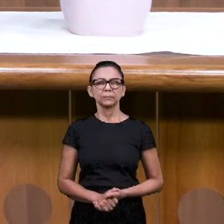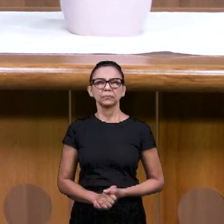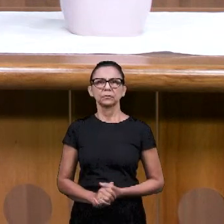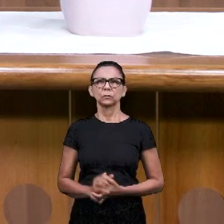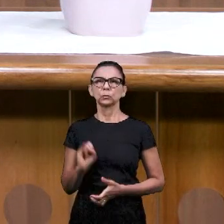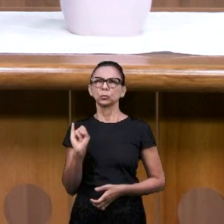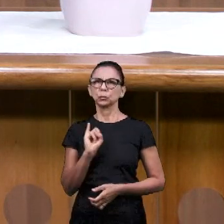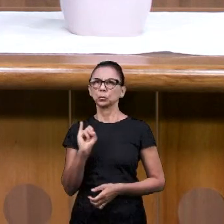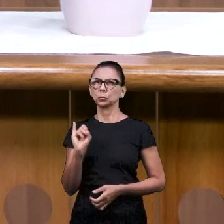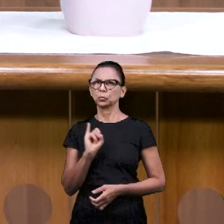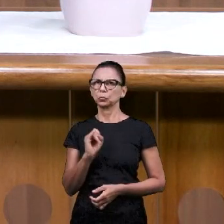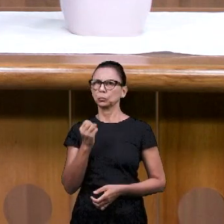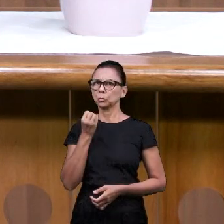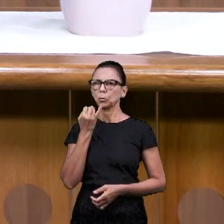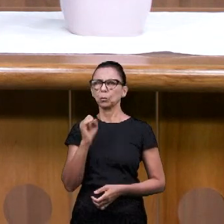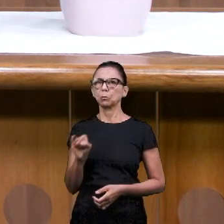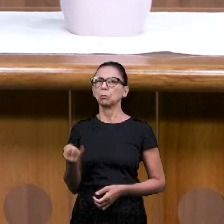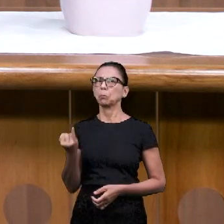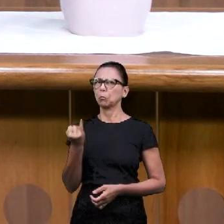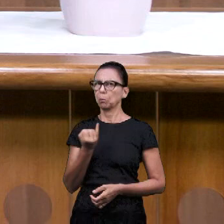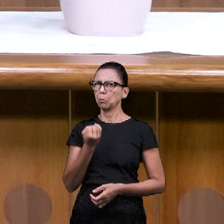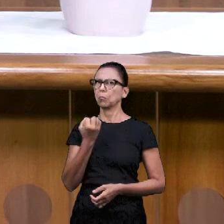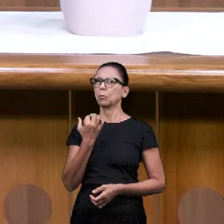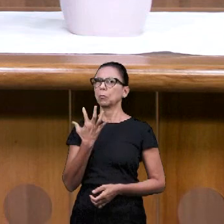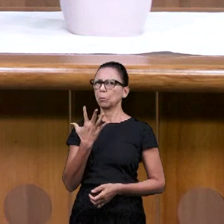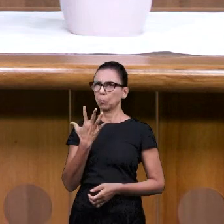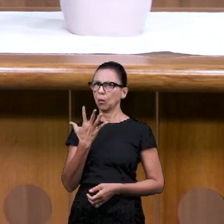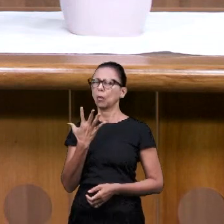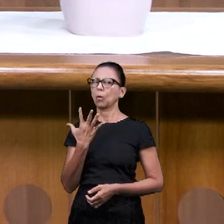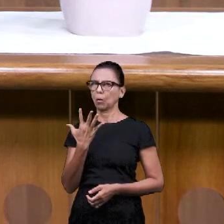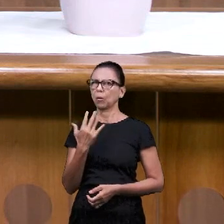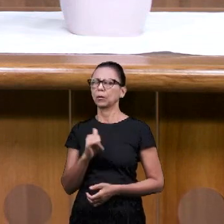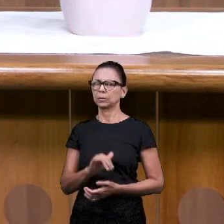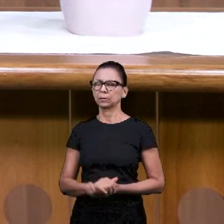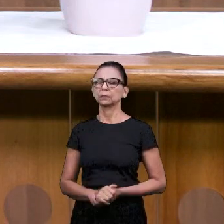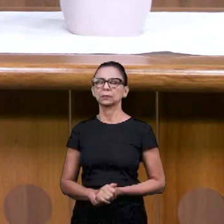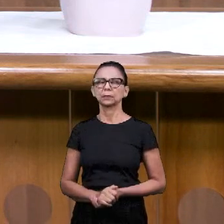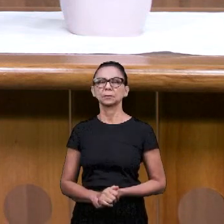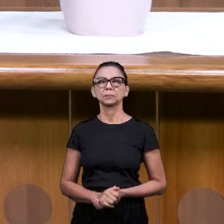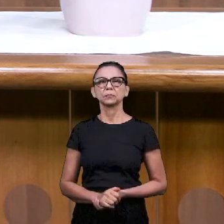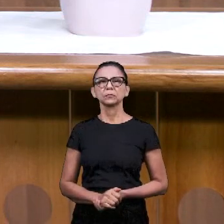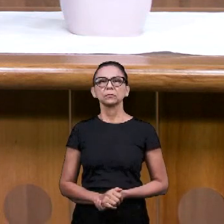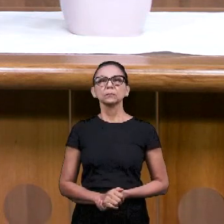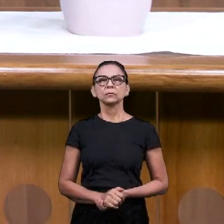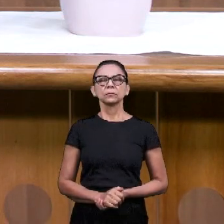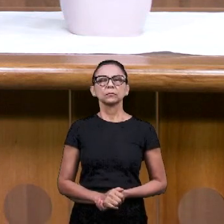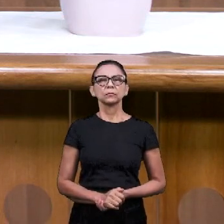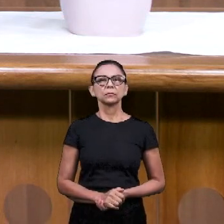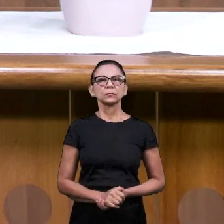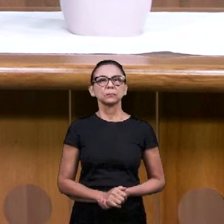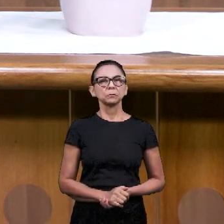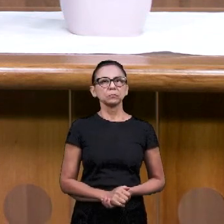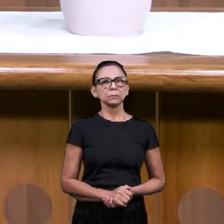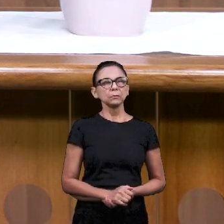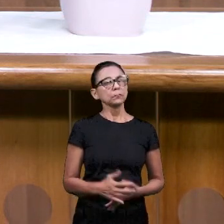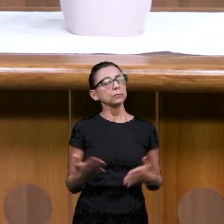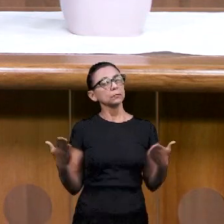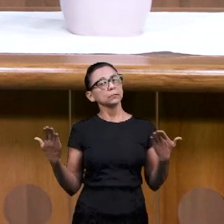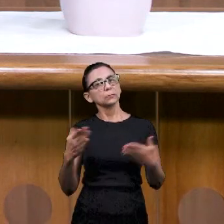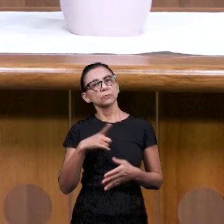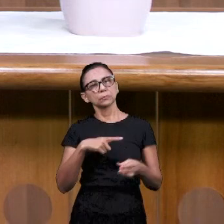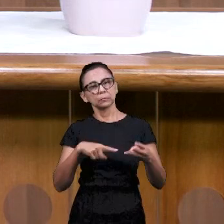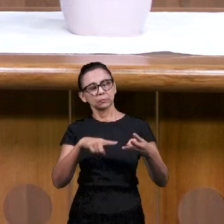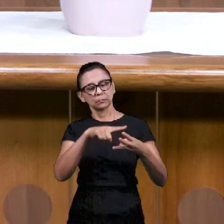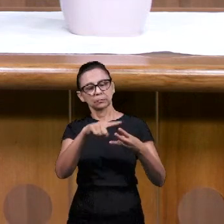très profitable pour l'Église dans cette dernière école biblique dominicale. Et nous allons ici, comme nous avons